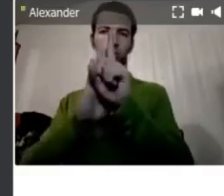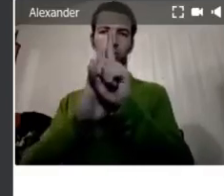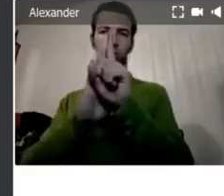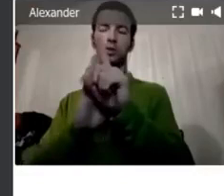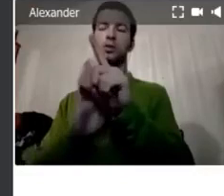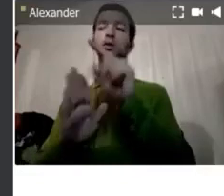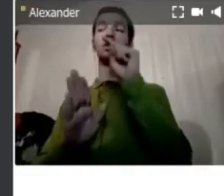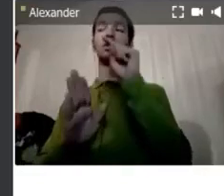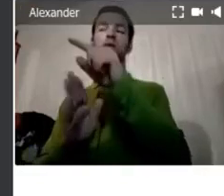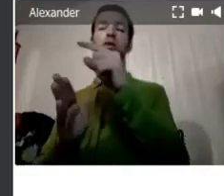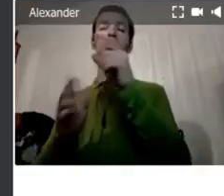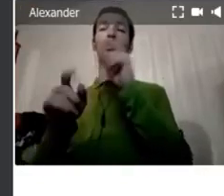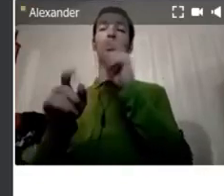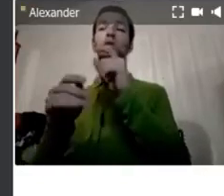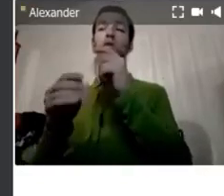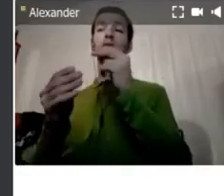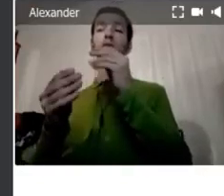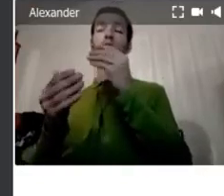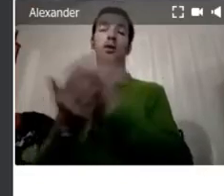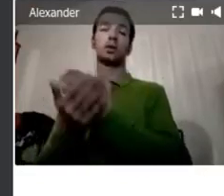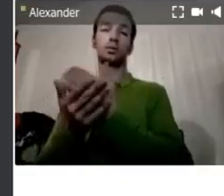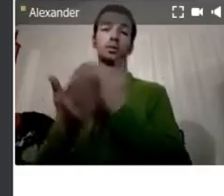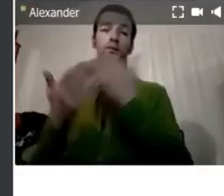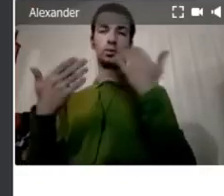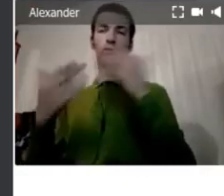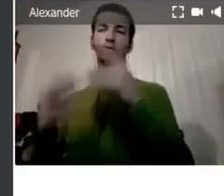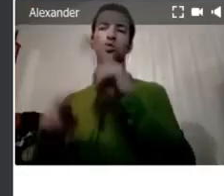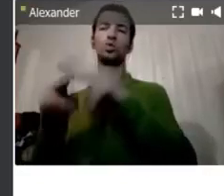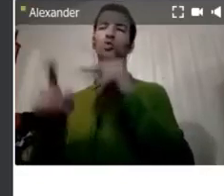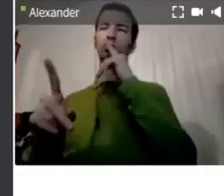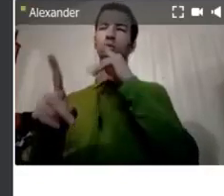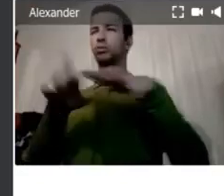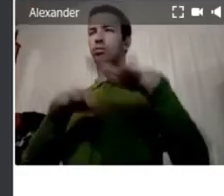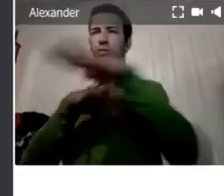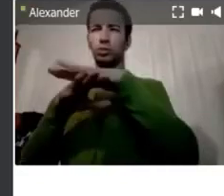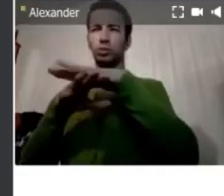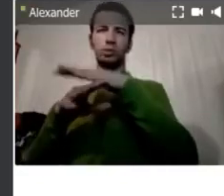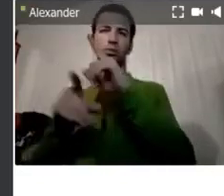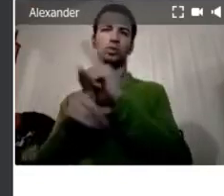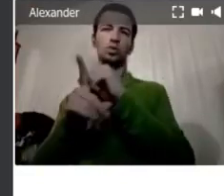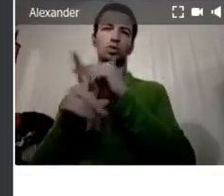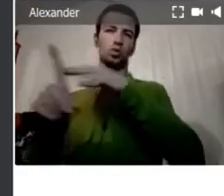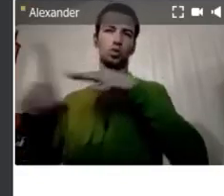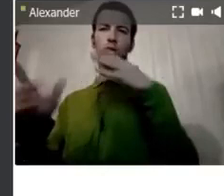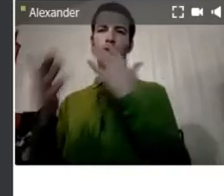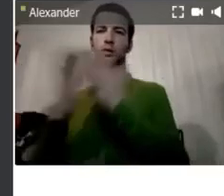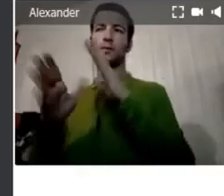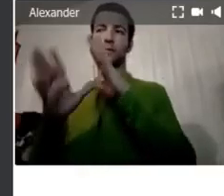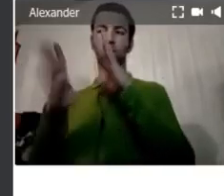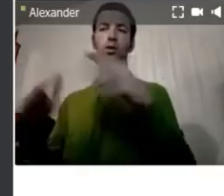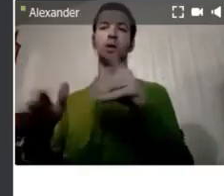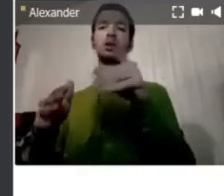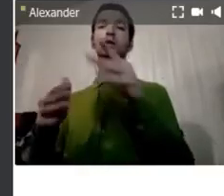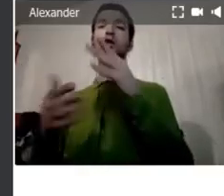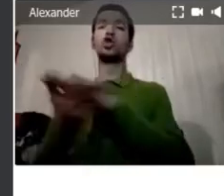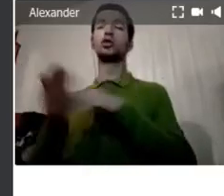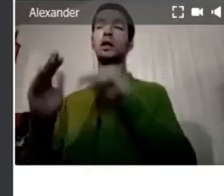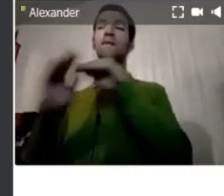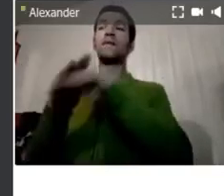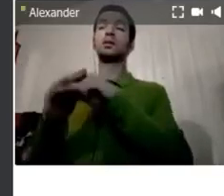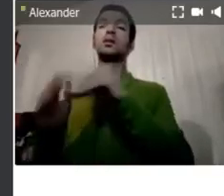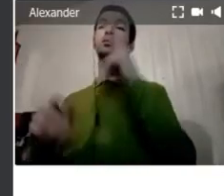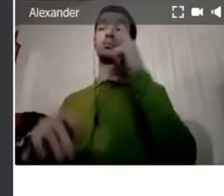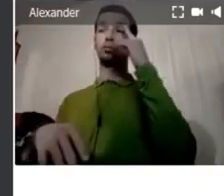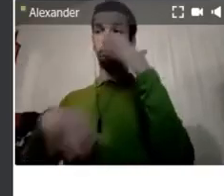Так, когда будут карты для выведения денег? Значит, по картам, по платежной системе, какая-то